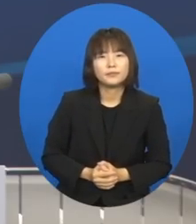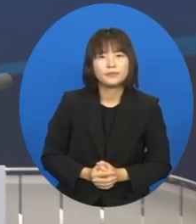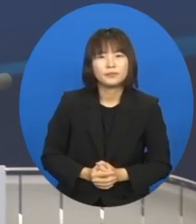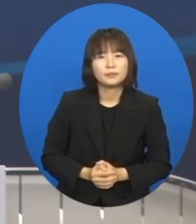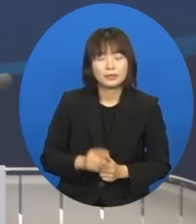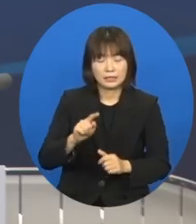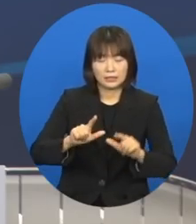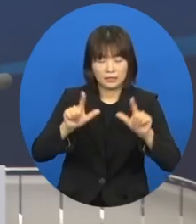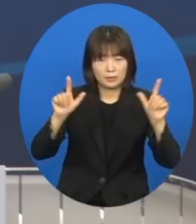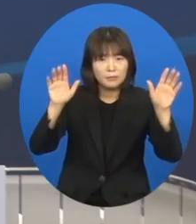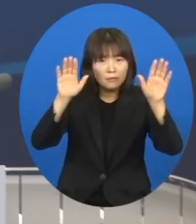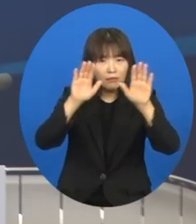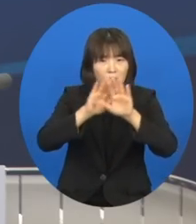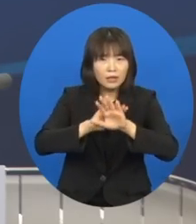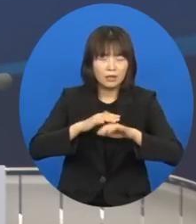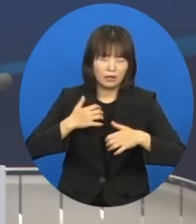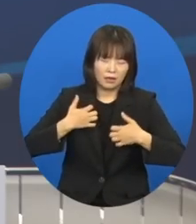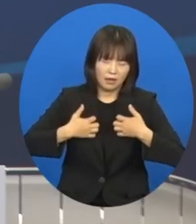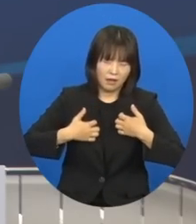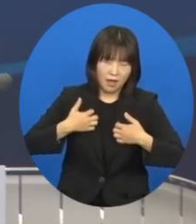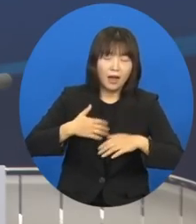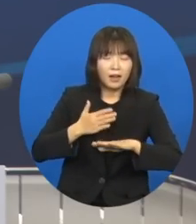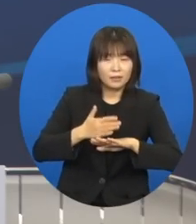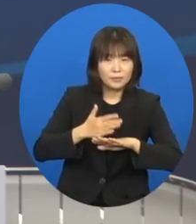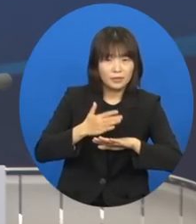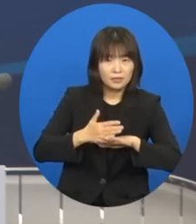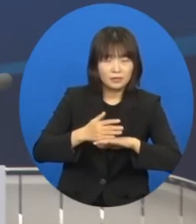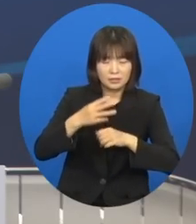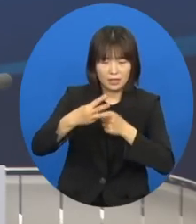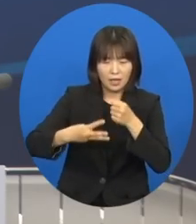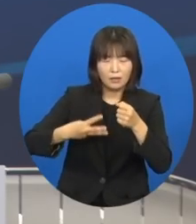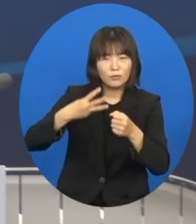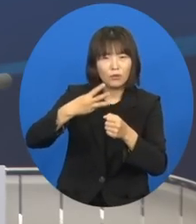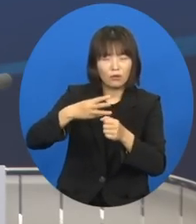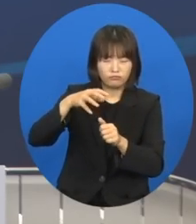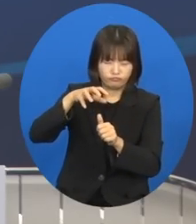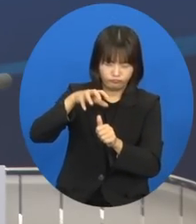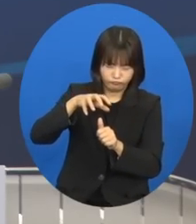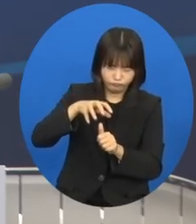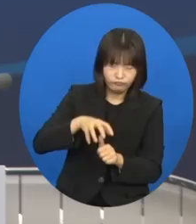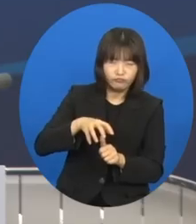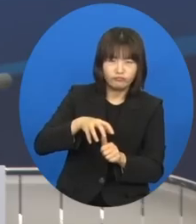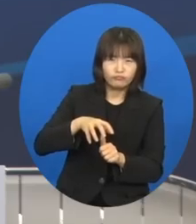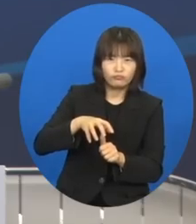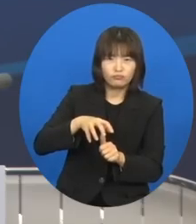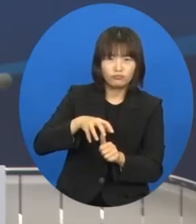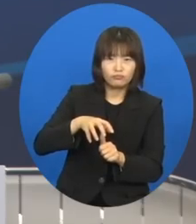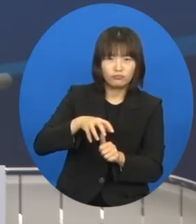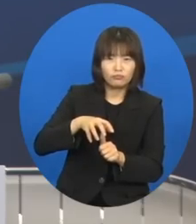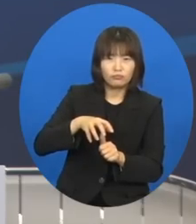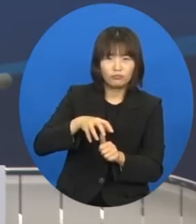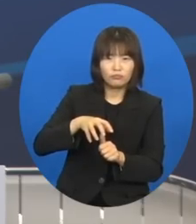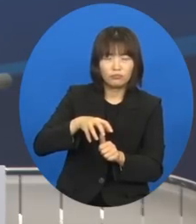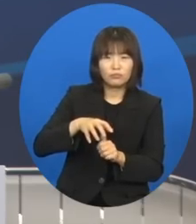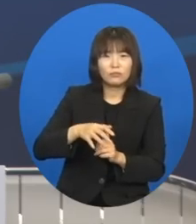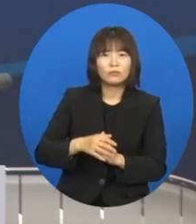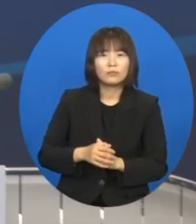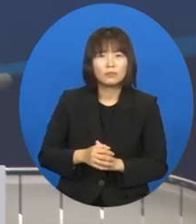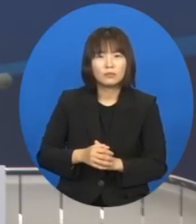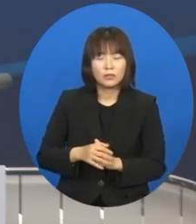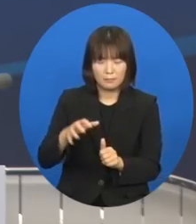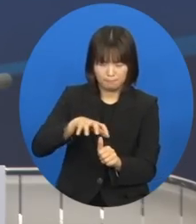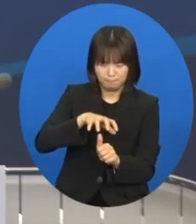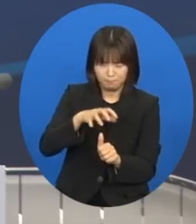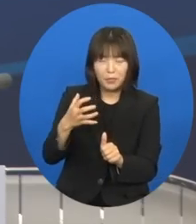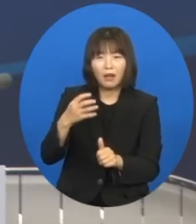저는 그날 밤 너무 기쁘고 감사해서 3년 동안 눌려있던 이 얼굴을 마치 이 얼굴이 벗어진 것 같은 느낌이